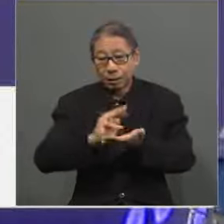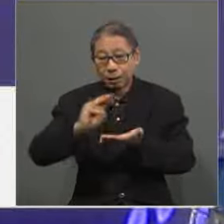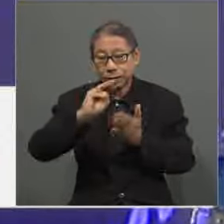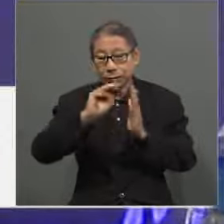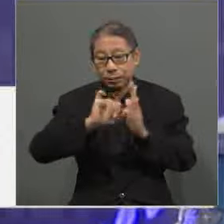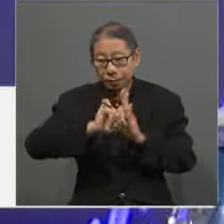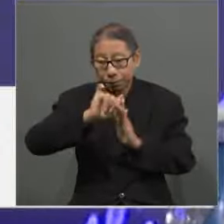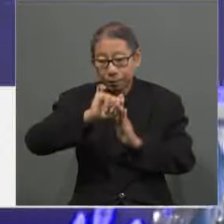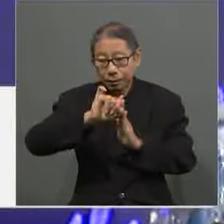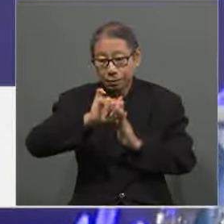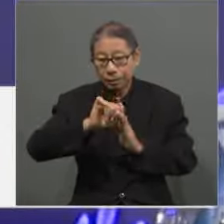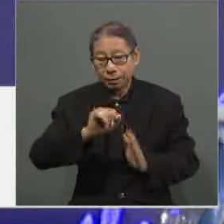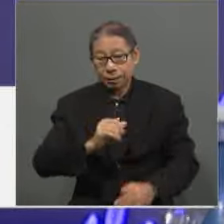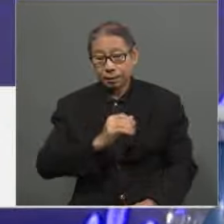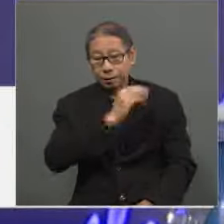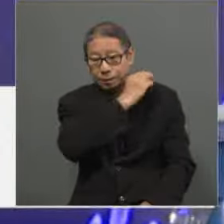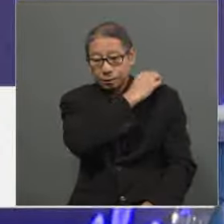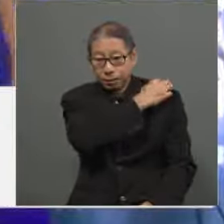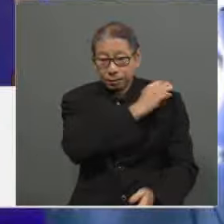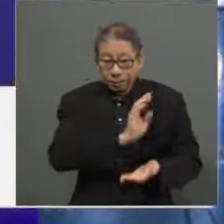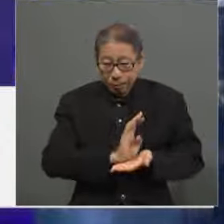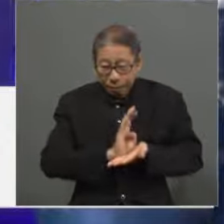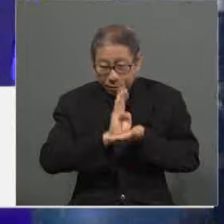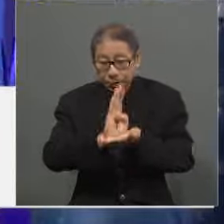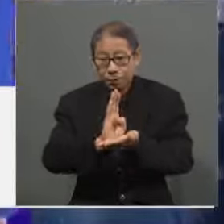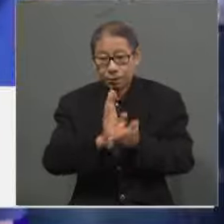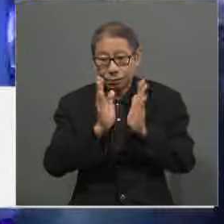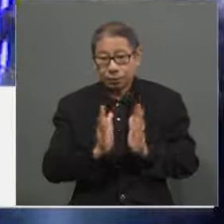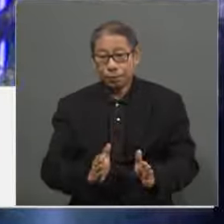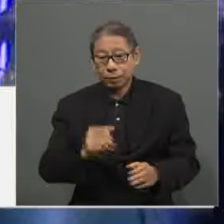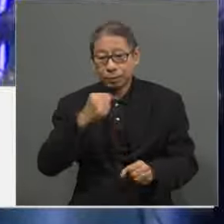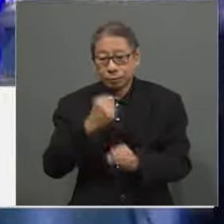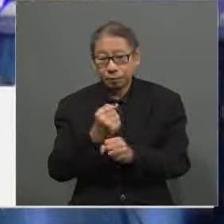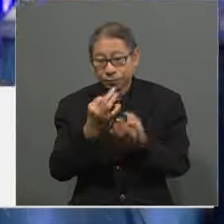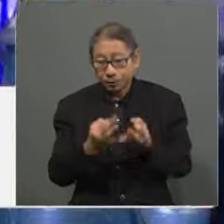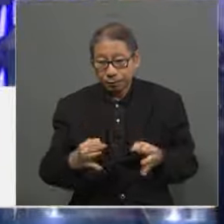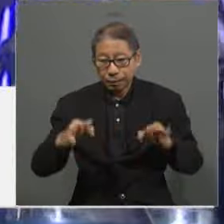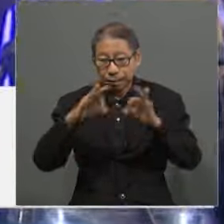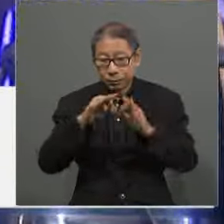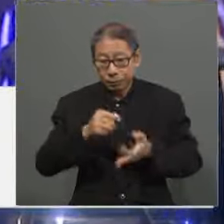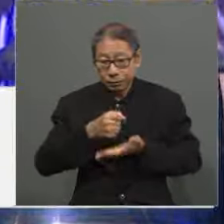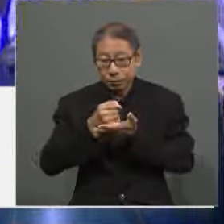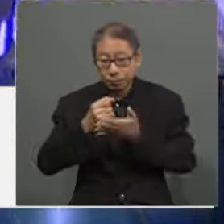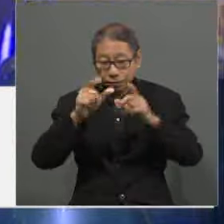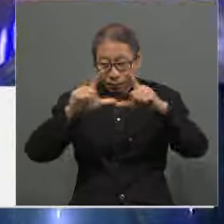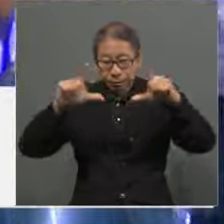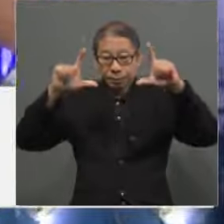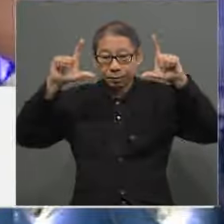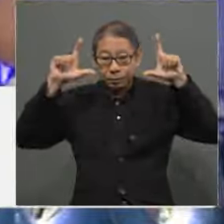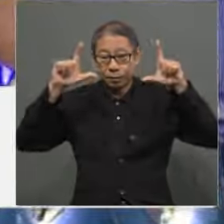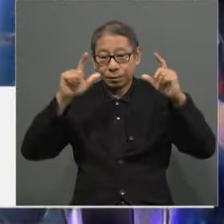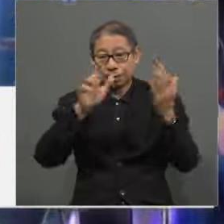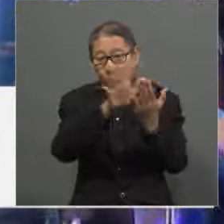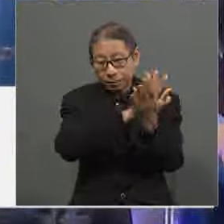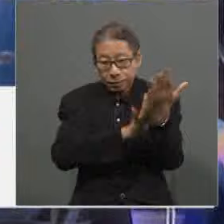เชียงใหม่ให้เกียรติมอบโลกเพื่อเชิดชูเกียรติแก่ศิษย์เก่าผู้มีอุปการะสร้างคุ้นอุปการและสร้างชื่อเสียงให้แก่มหาวิทยาลัยและ